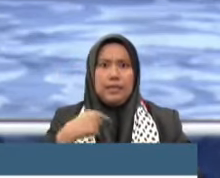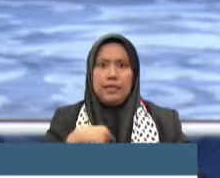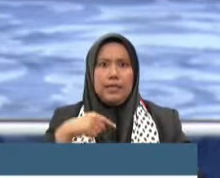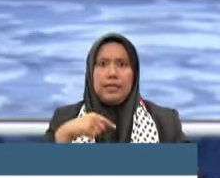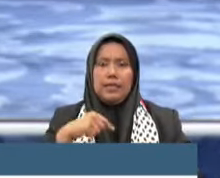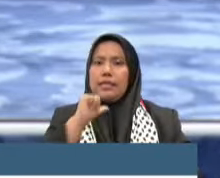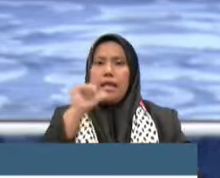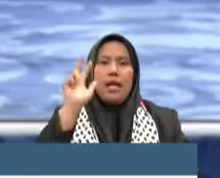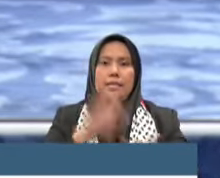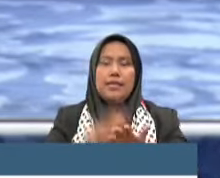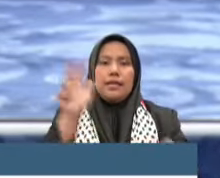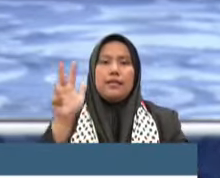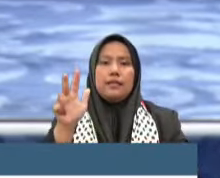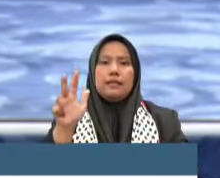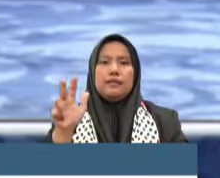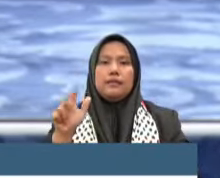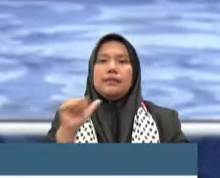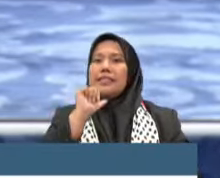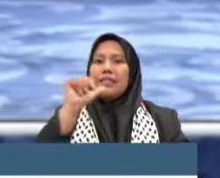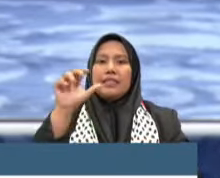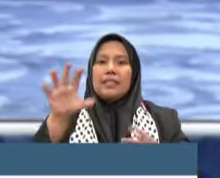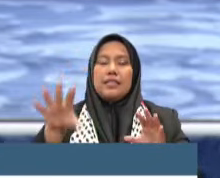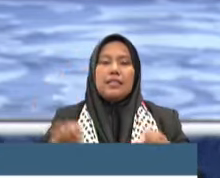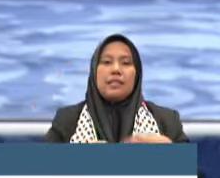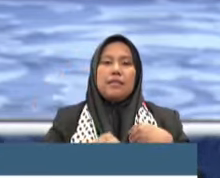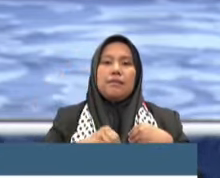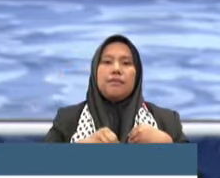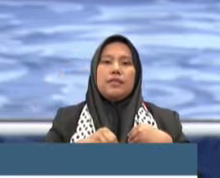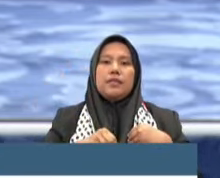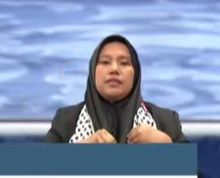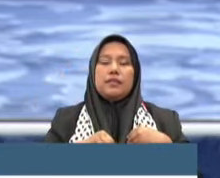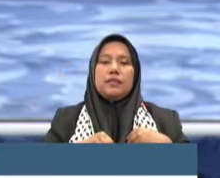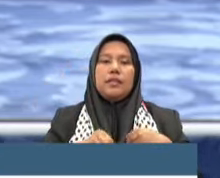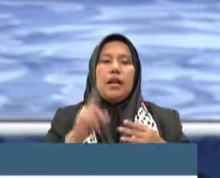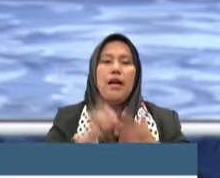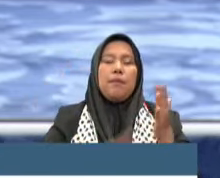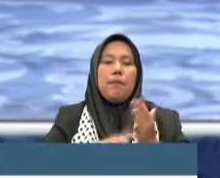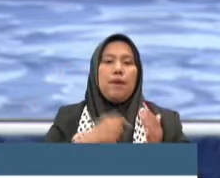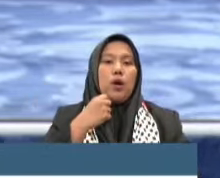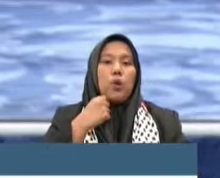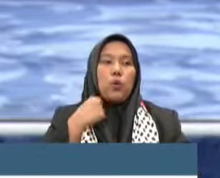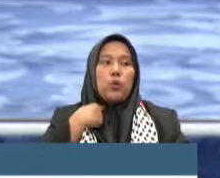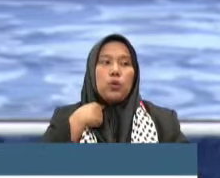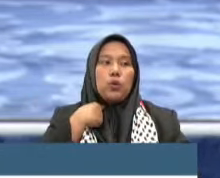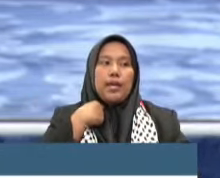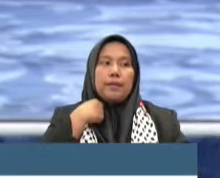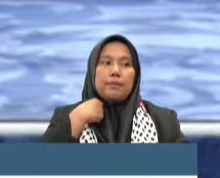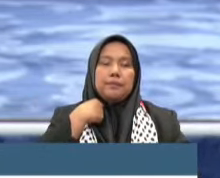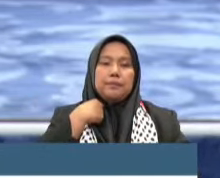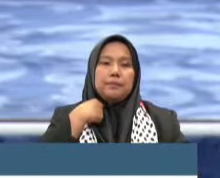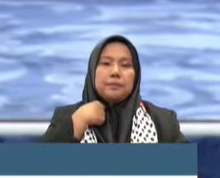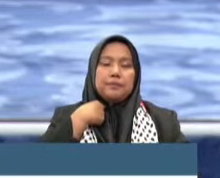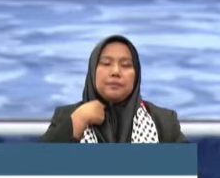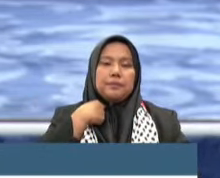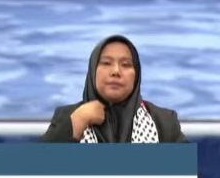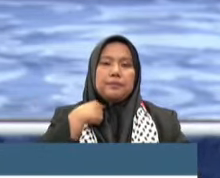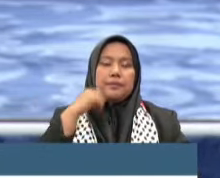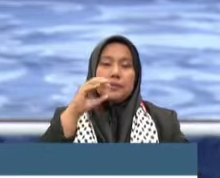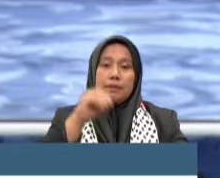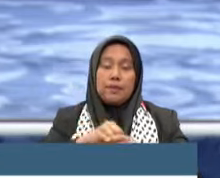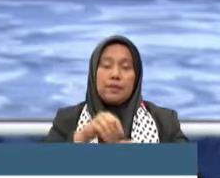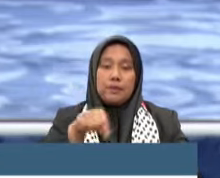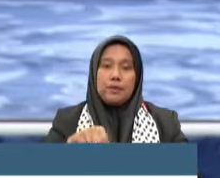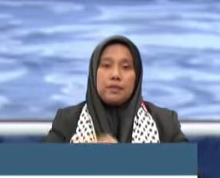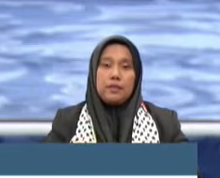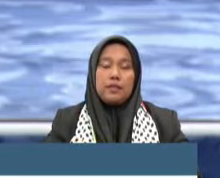Dan saya dah beritahu, saya tidak terima apa-apa ugutan. Tidak akan menerima kalau bila ada ugutan. Termasuk ini. Ini